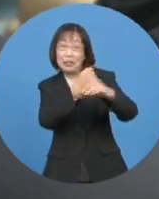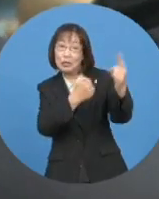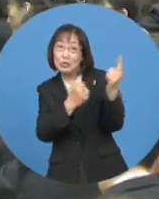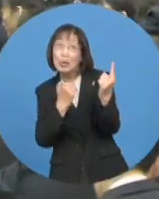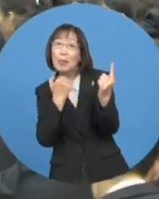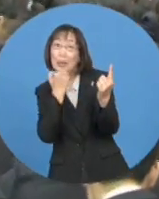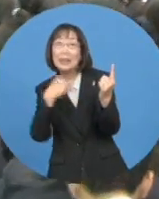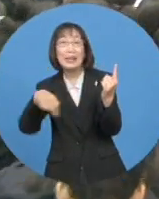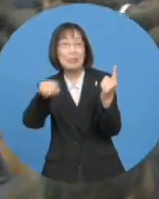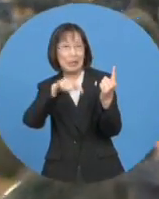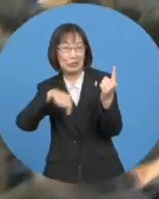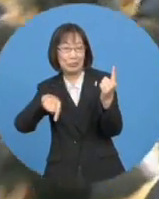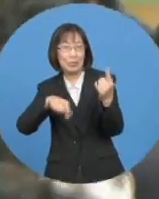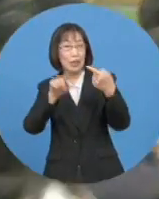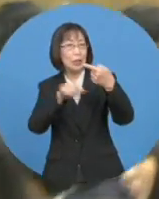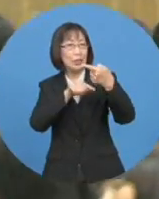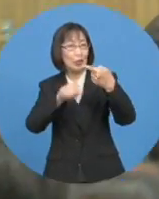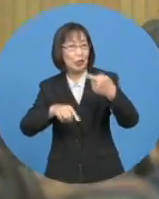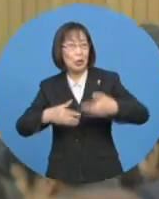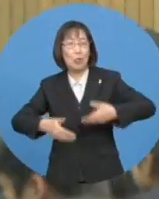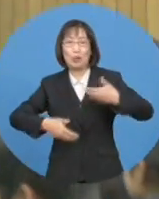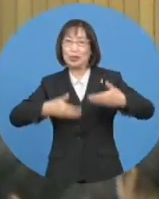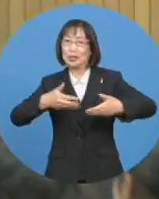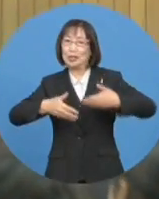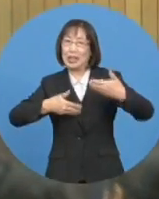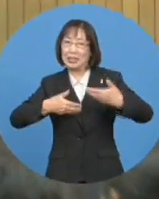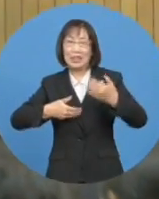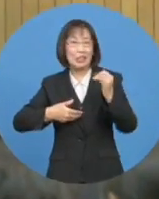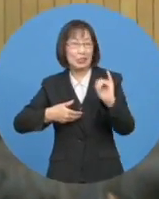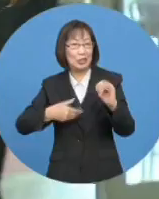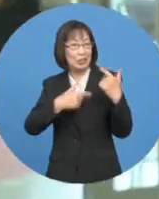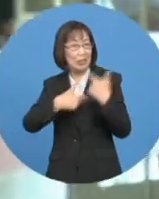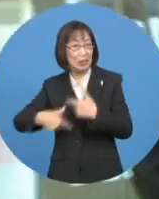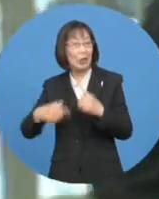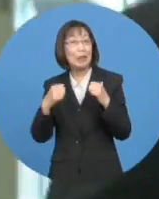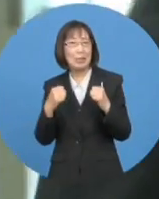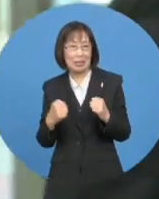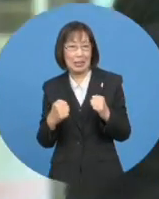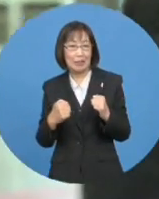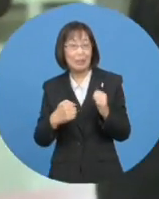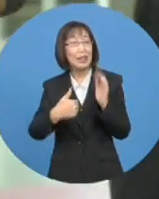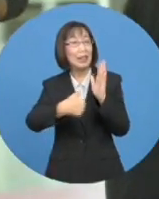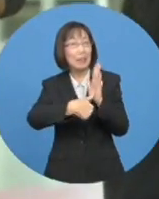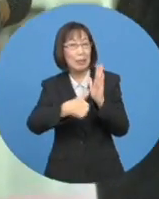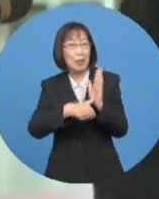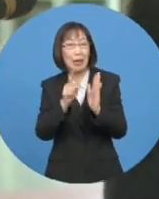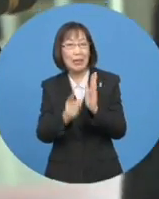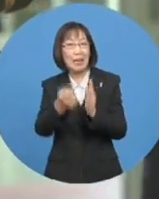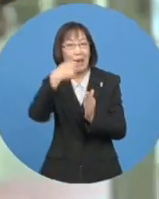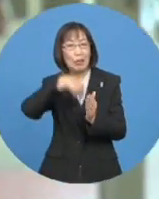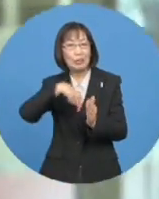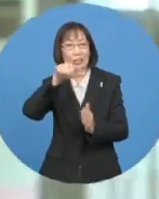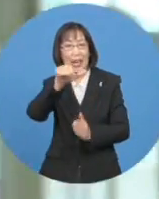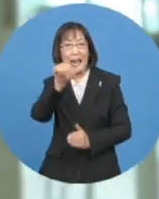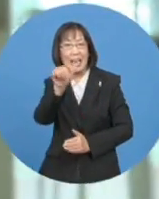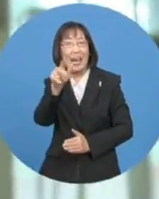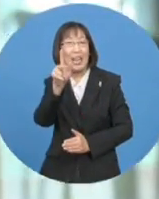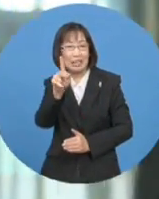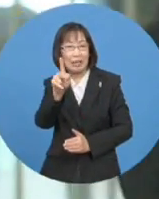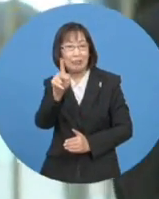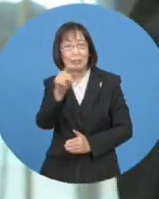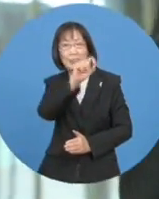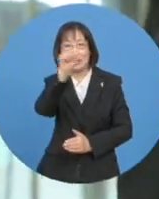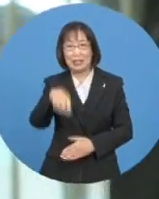。一人落ち着かない様子の女子生徒がいました。寺内彩香さん、この日の進行役です。